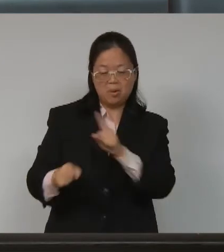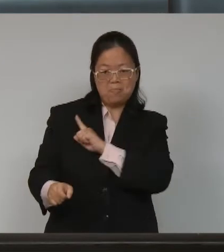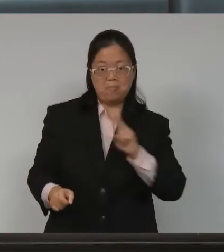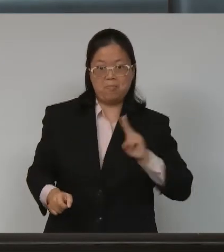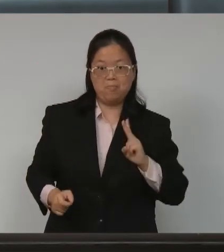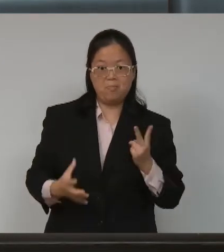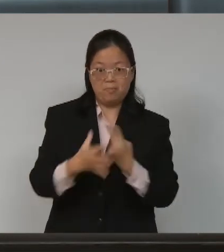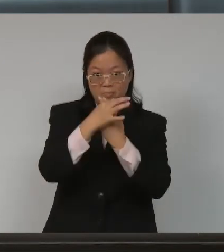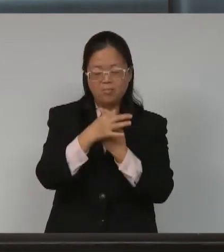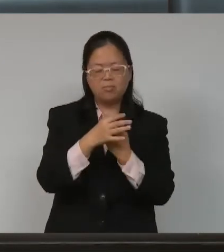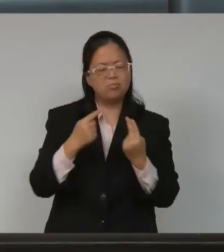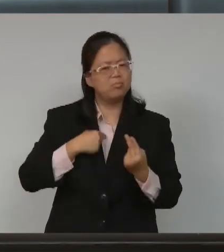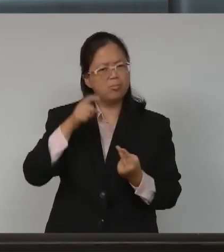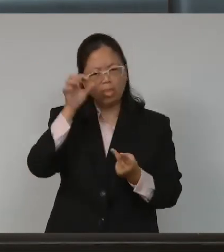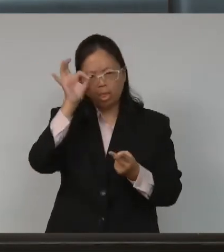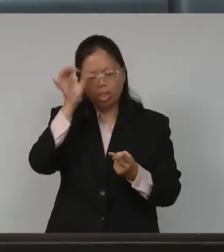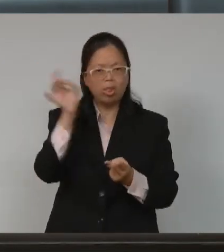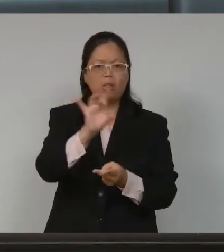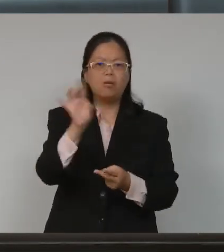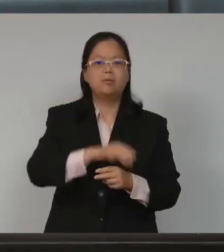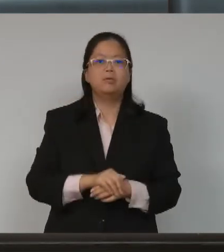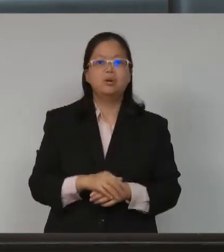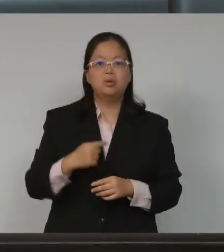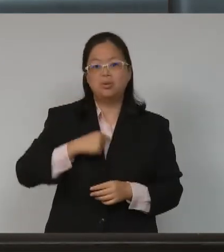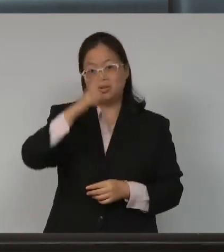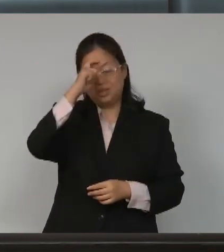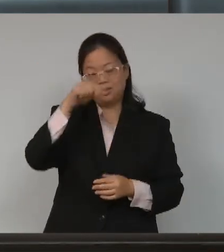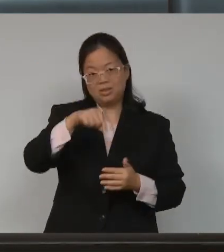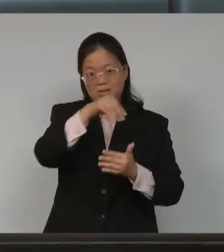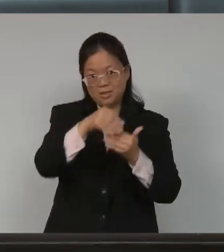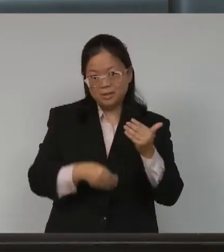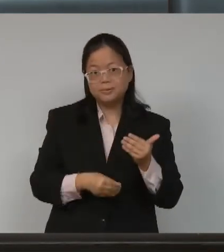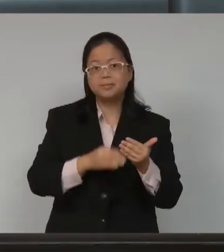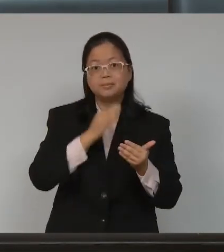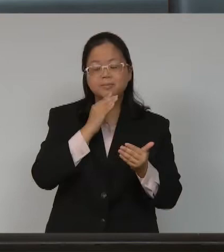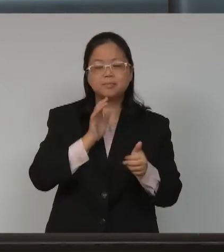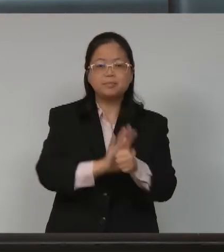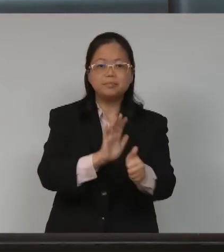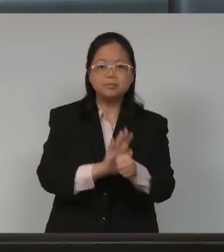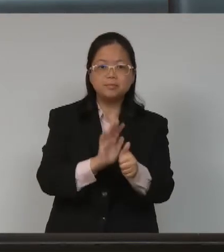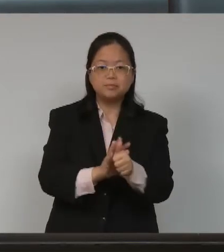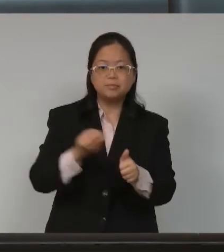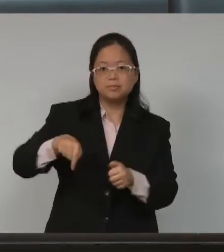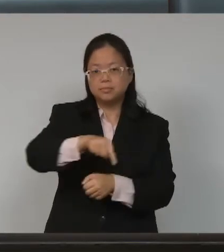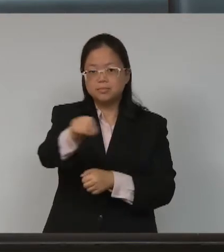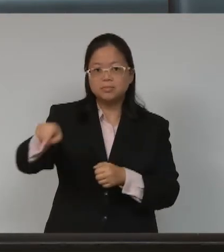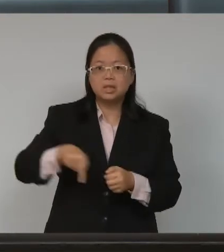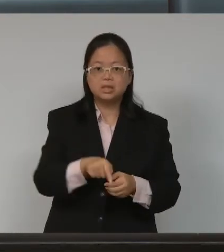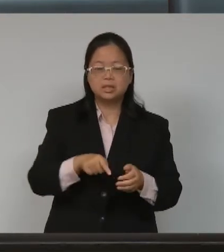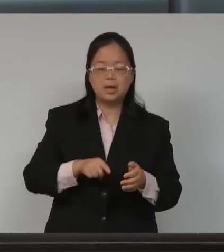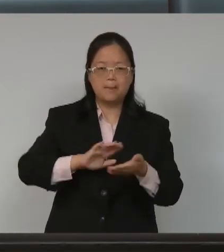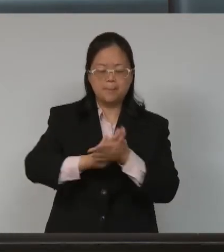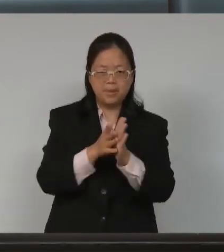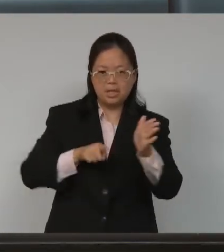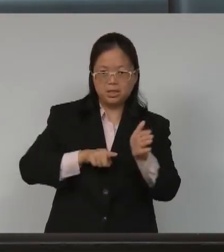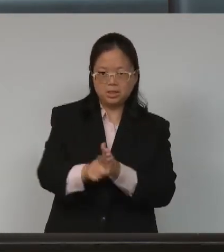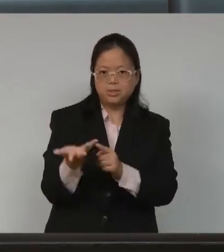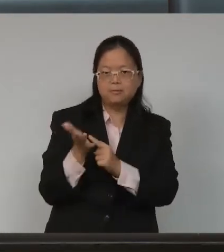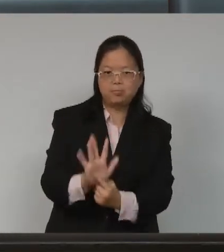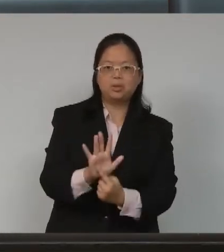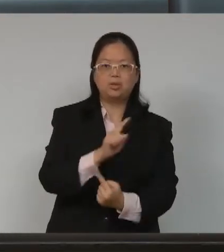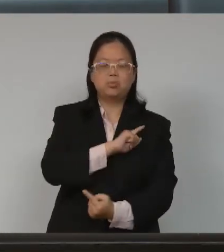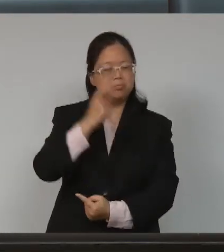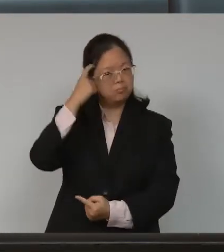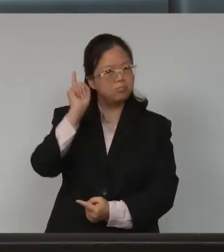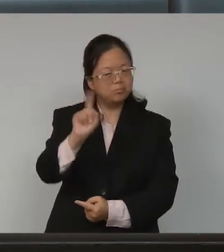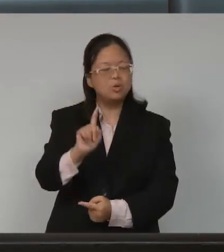的这个制度是要去协助这个公民去行，透过这个直接民主的程序去做成一个公共政策。我们会希望